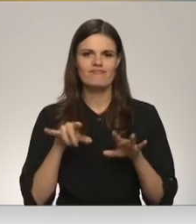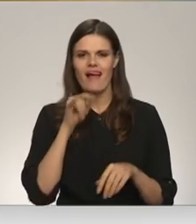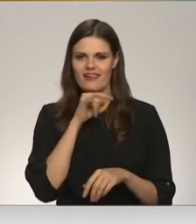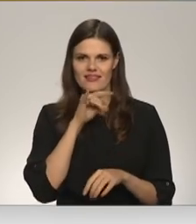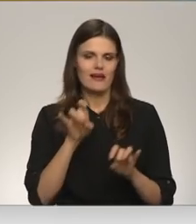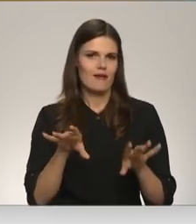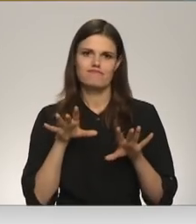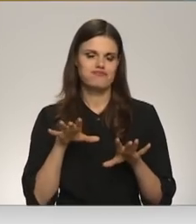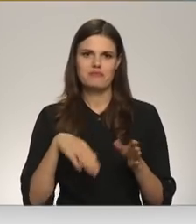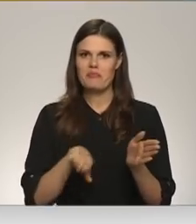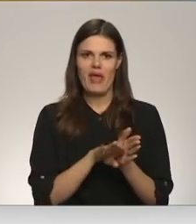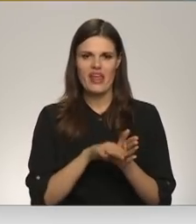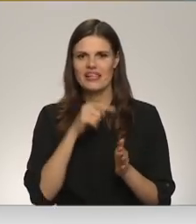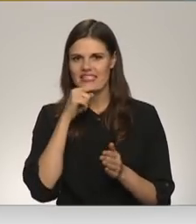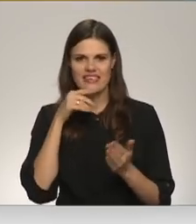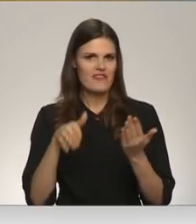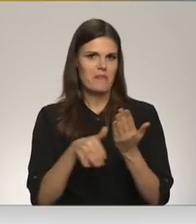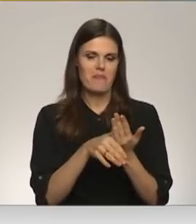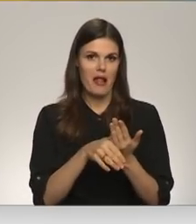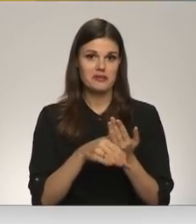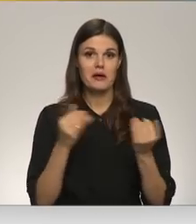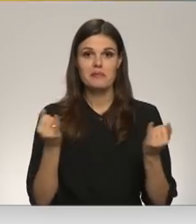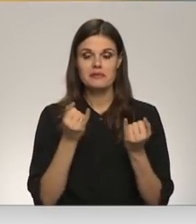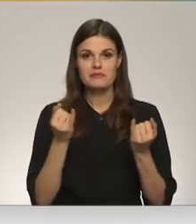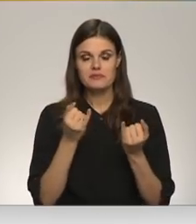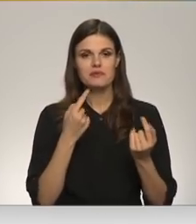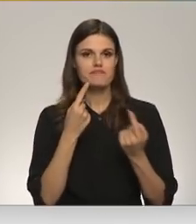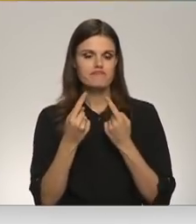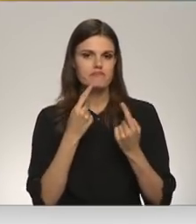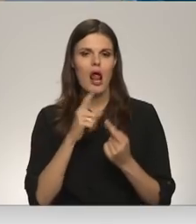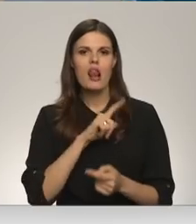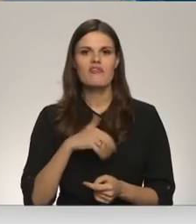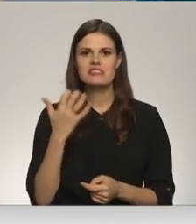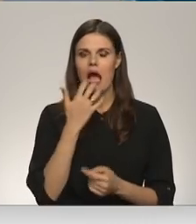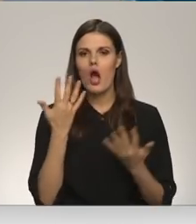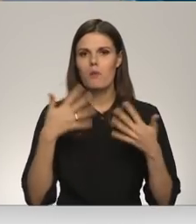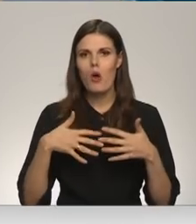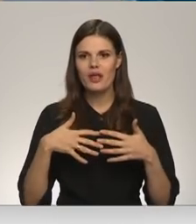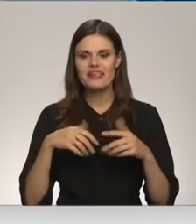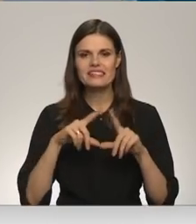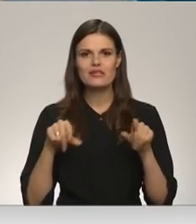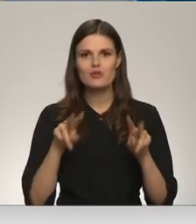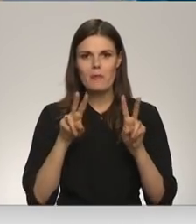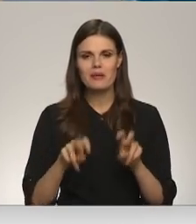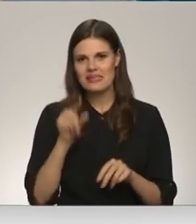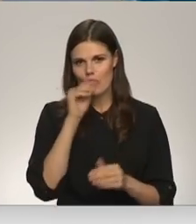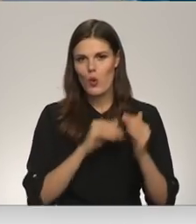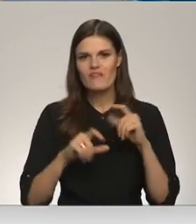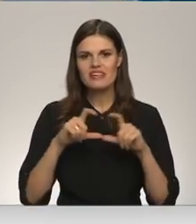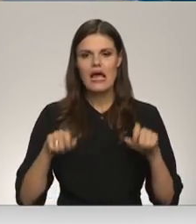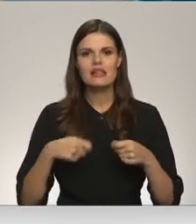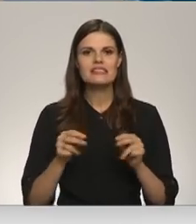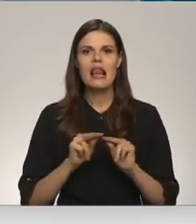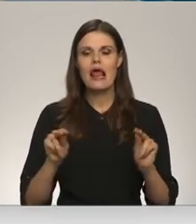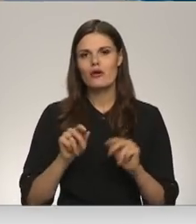Ko varam secināt no iepriekšējās nakts un šīs dienas notikumiem jautāšu Latvijas ārpolitikas institūta pētniekam, Rīgas Stradiņa universitātes lektoram Mārtiņam